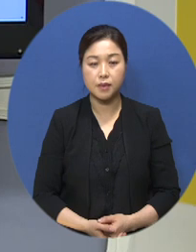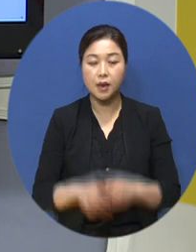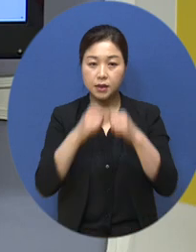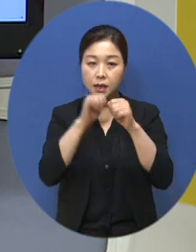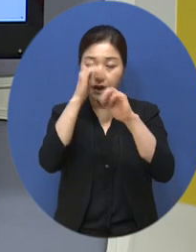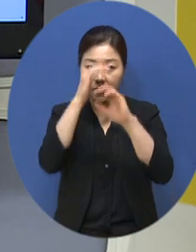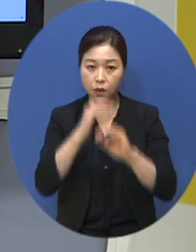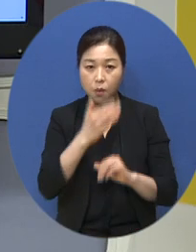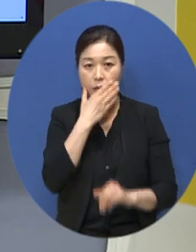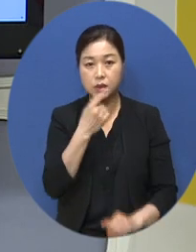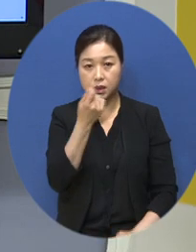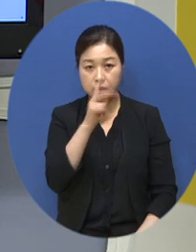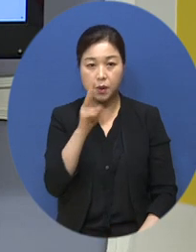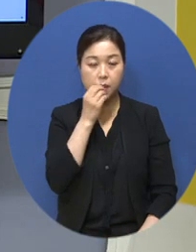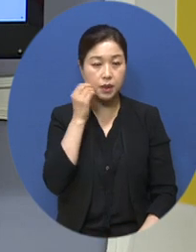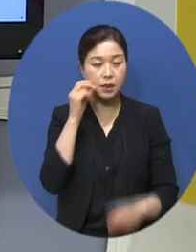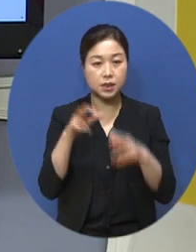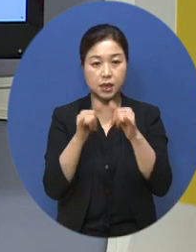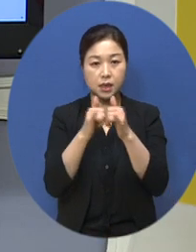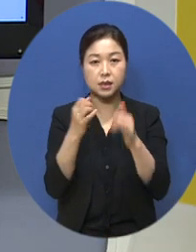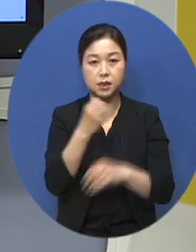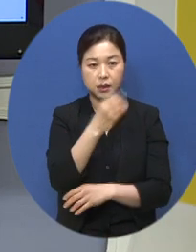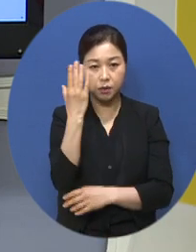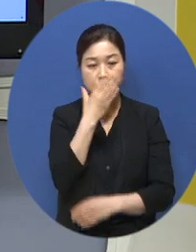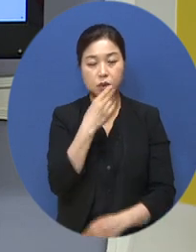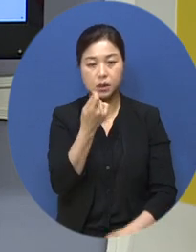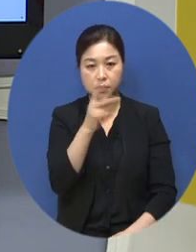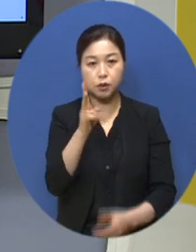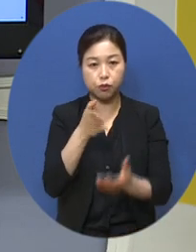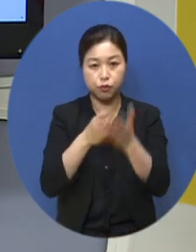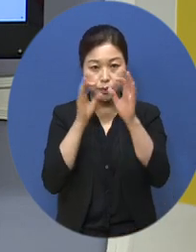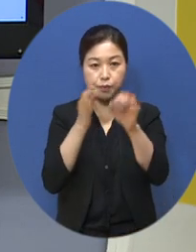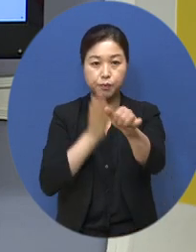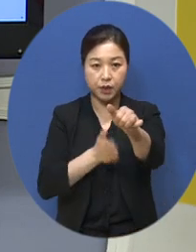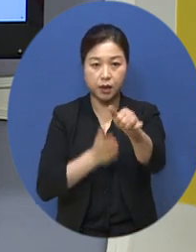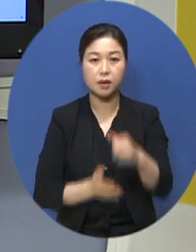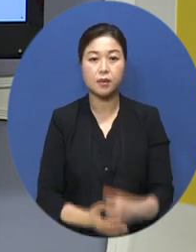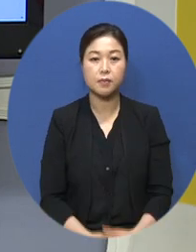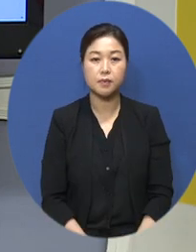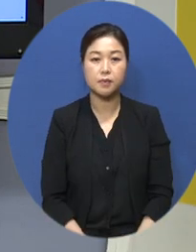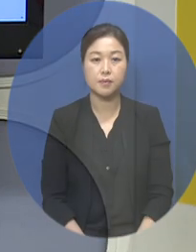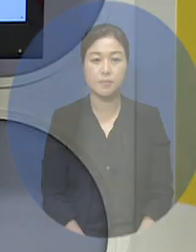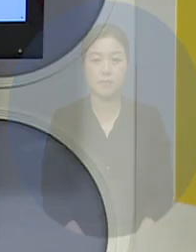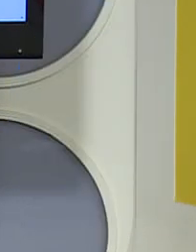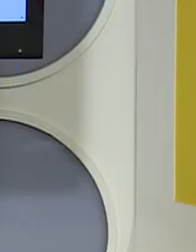사항은 웰피어 뉴스 홈페이지와 장애인신문, 복지TV 뉴스를 통해 확인할 수 있습니다.